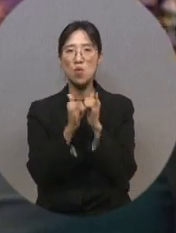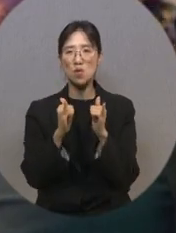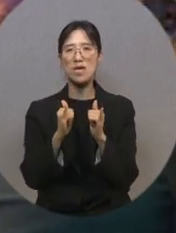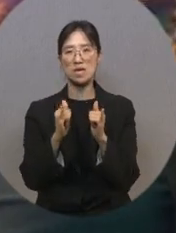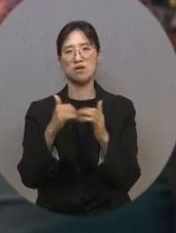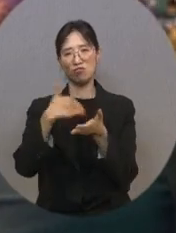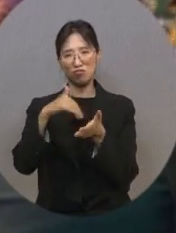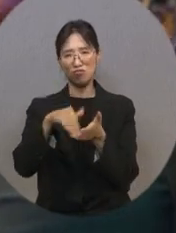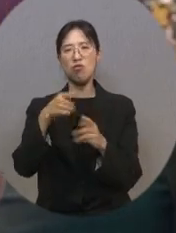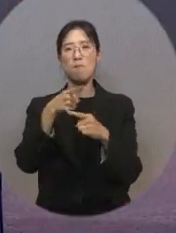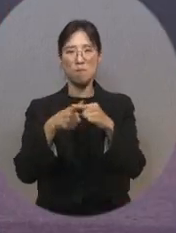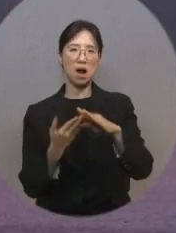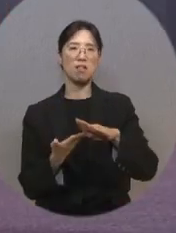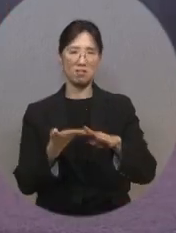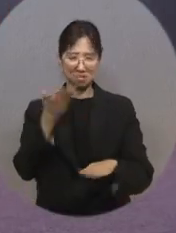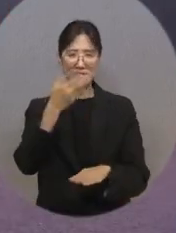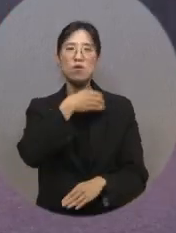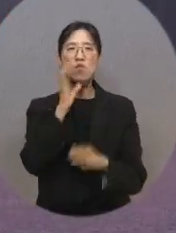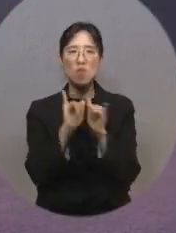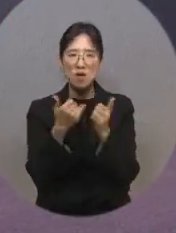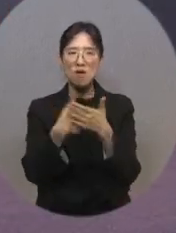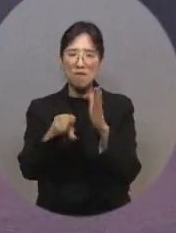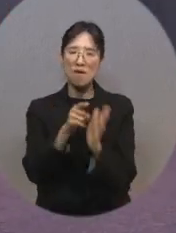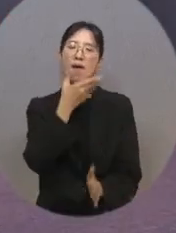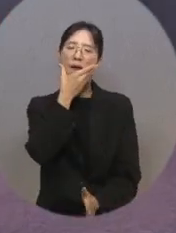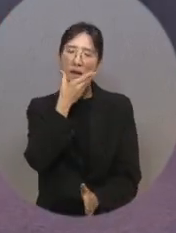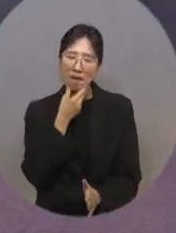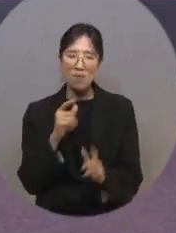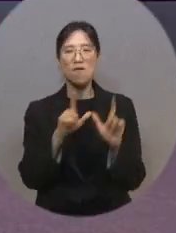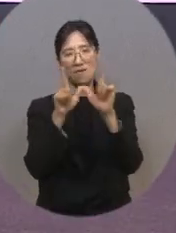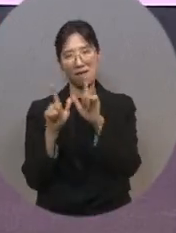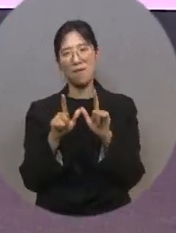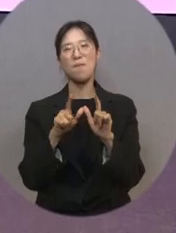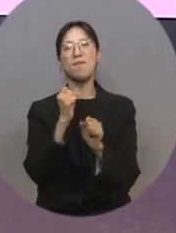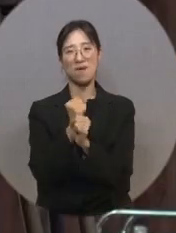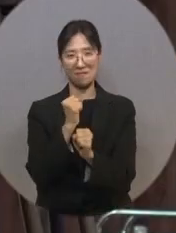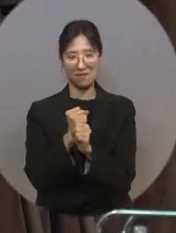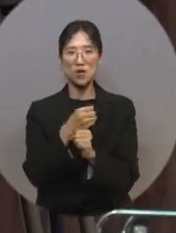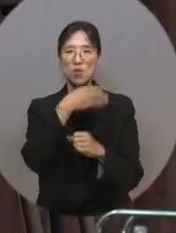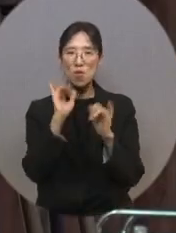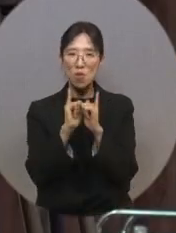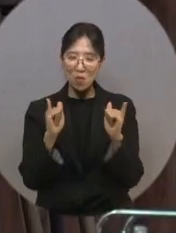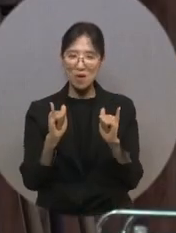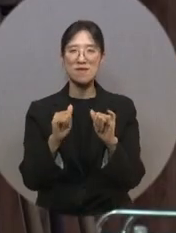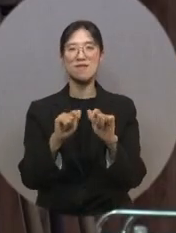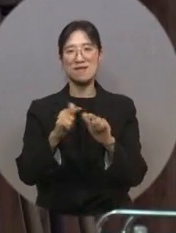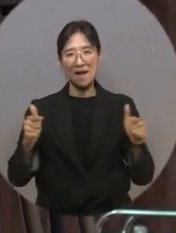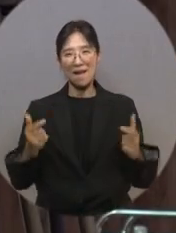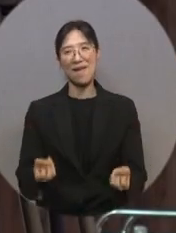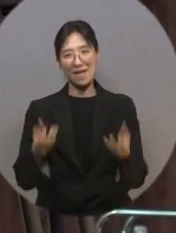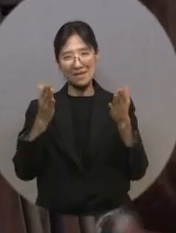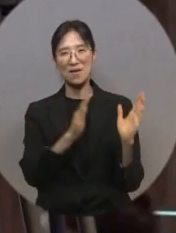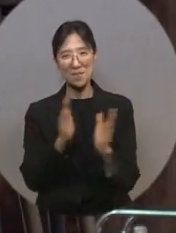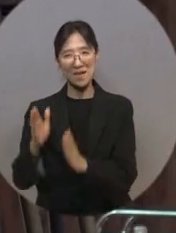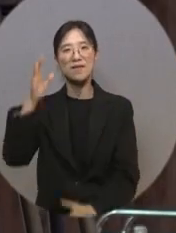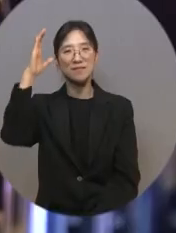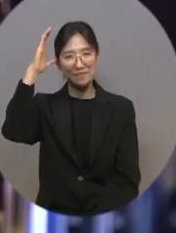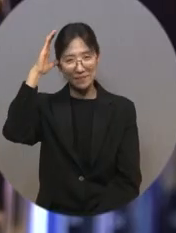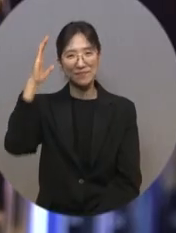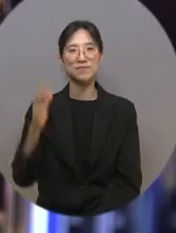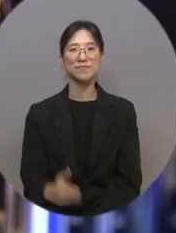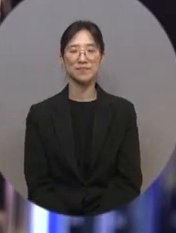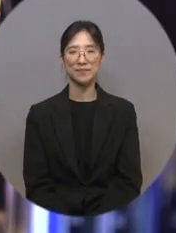만큼 고령자를 위한 행복한 환경이 중요해지며 노인을 위한 다양한 행사가 마련될 것으로 기대됩니다.